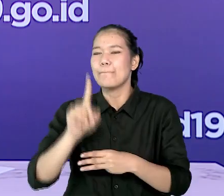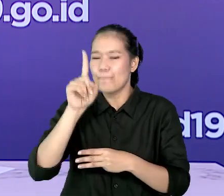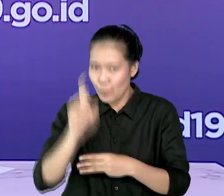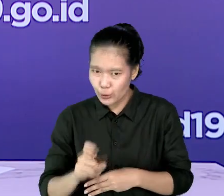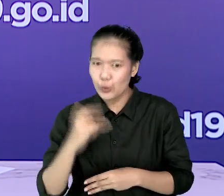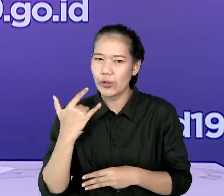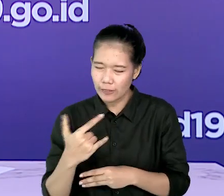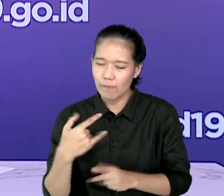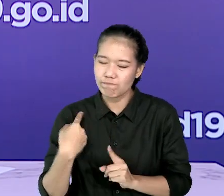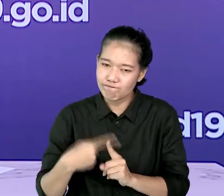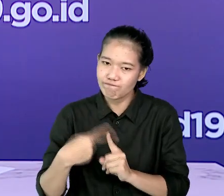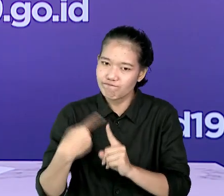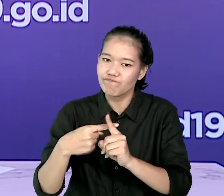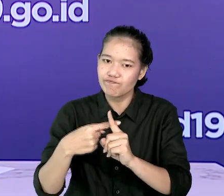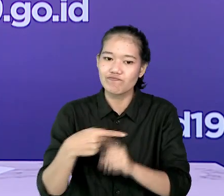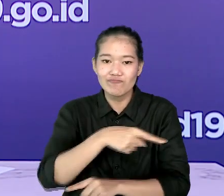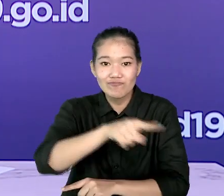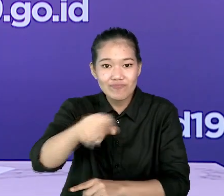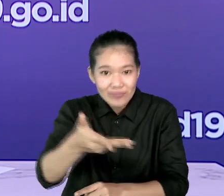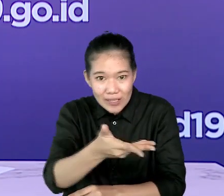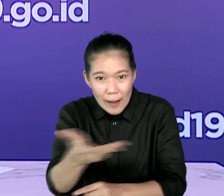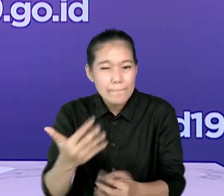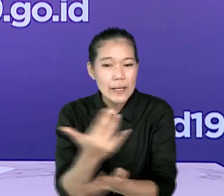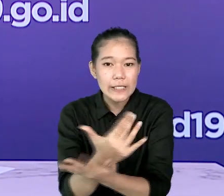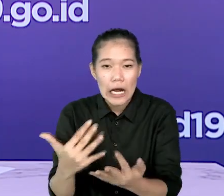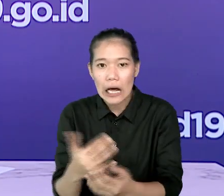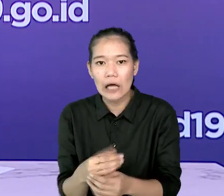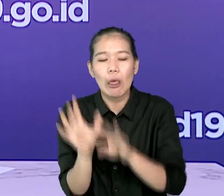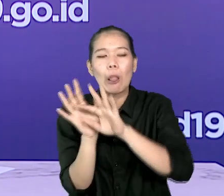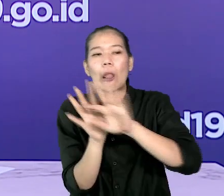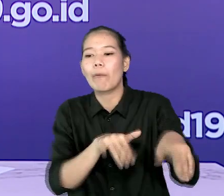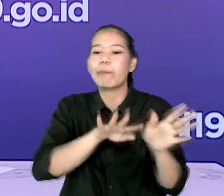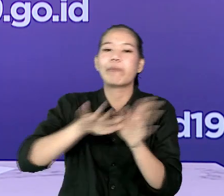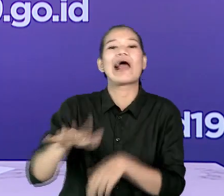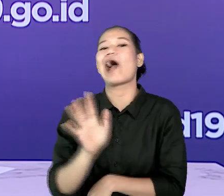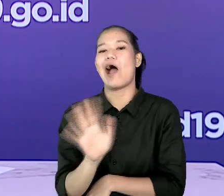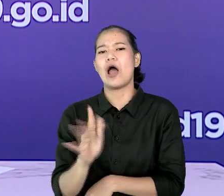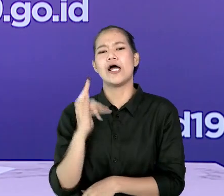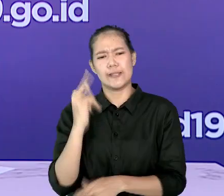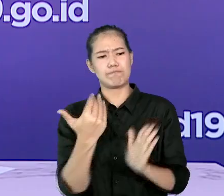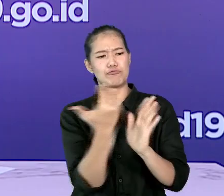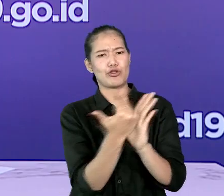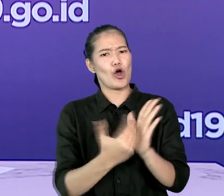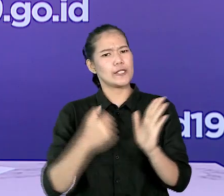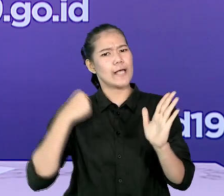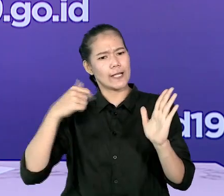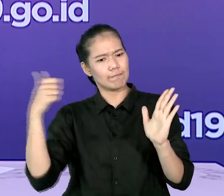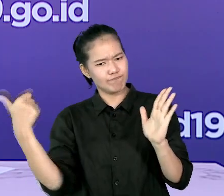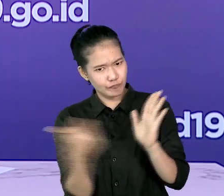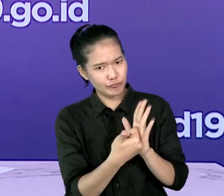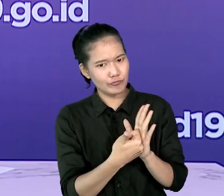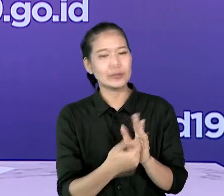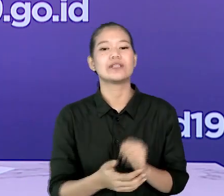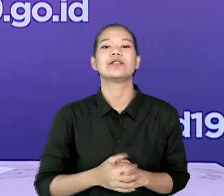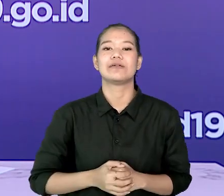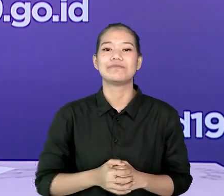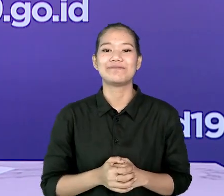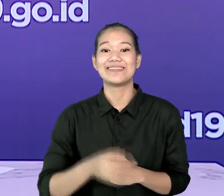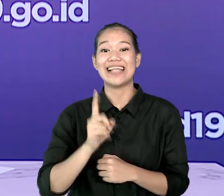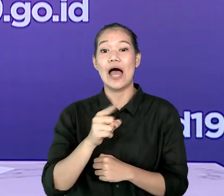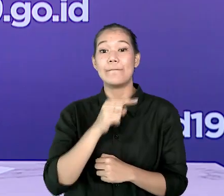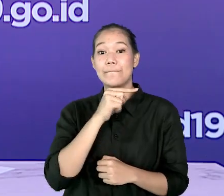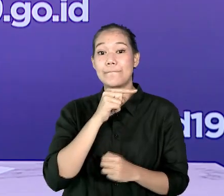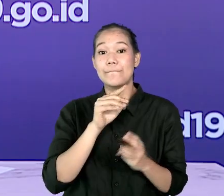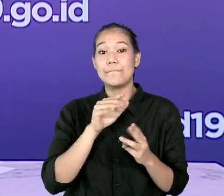terus ditingkatkan dan masyarakat tidak boleh lengah dalam menerapkan protokol kesehatan. Sebagai catatan, pada